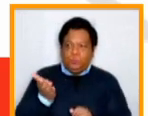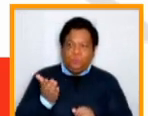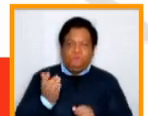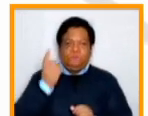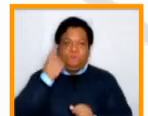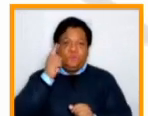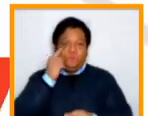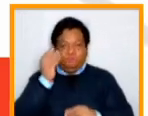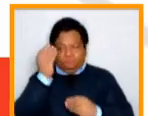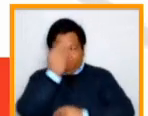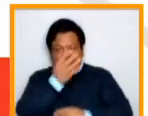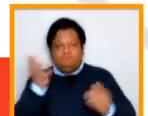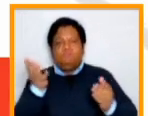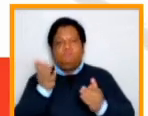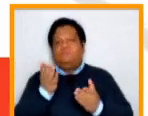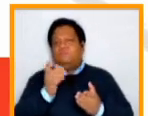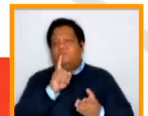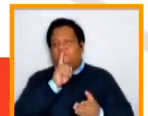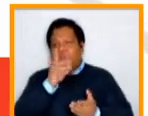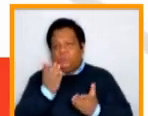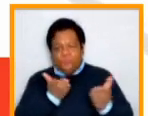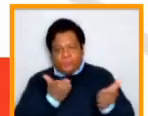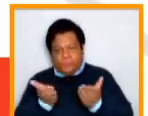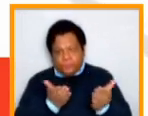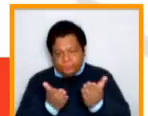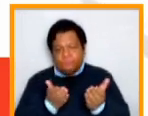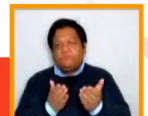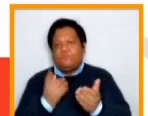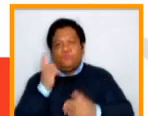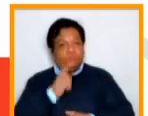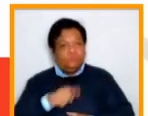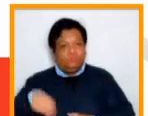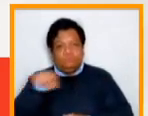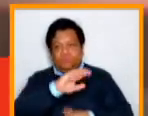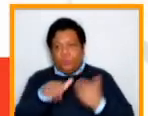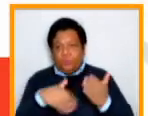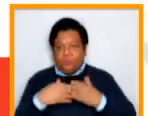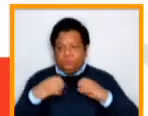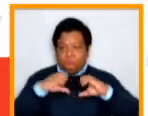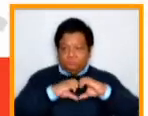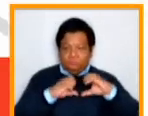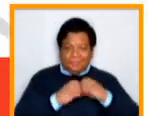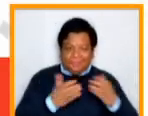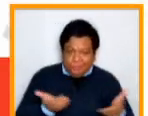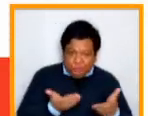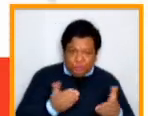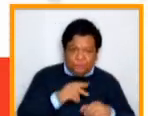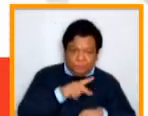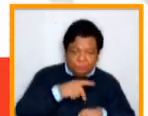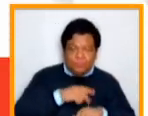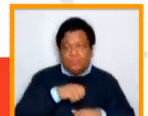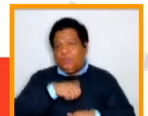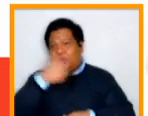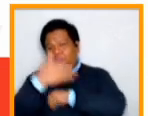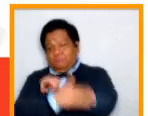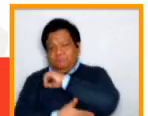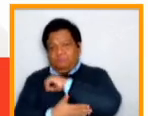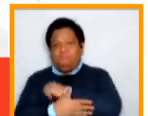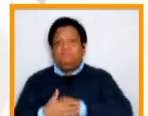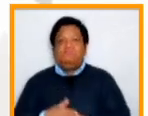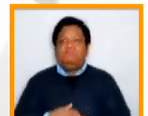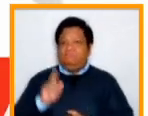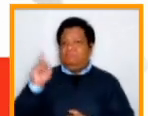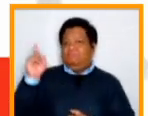serbisyong totoo sa lahat ng Kapuso sa loob at labas ng bansa. You will be such a great addition to